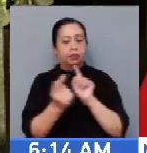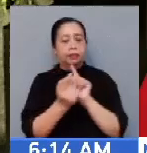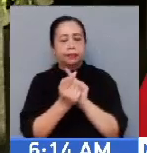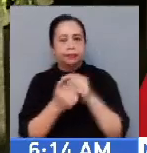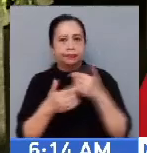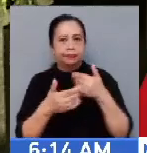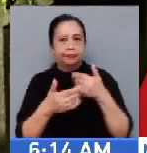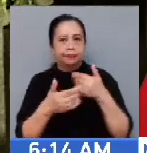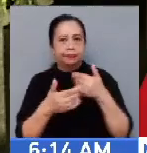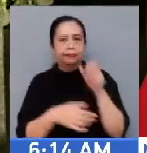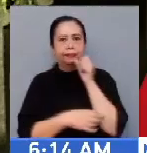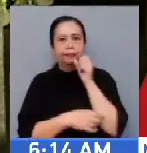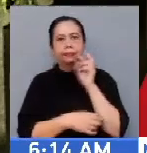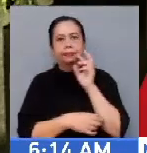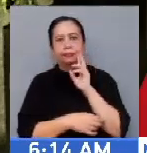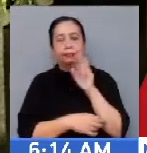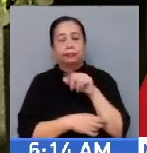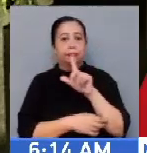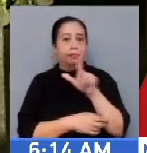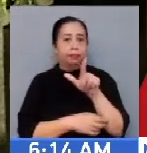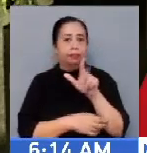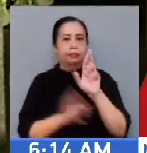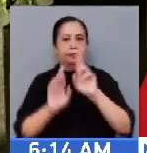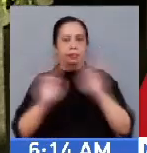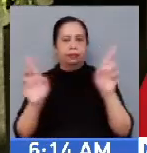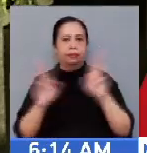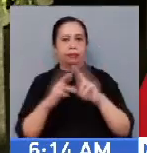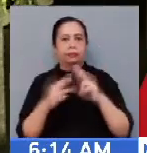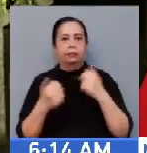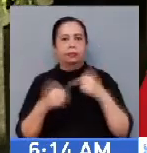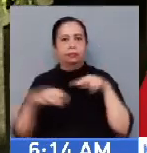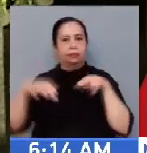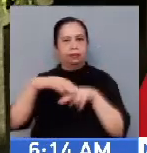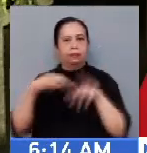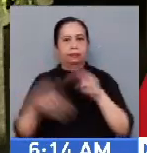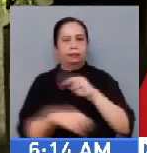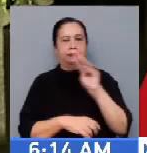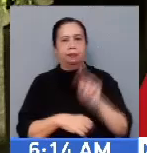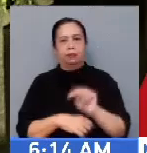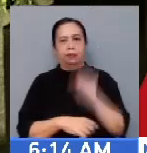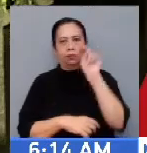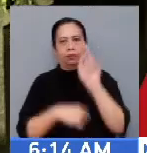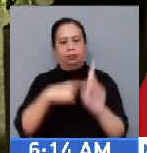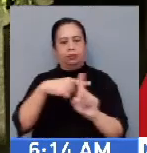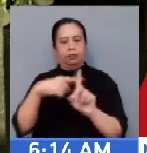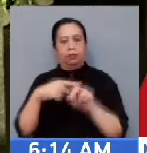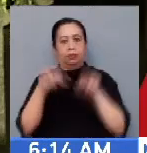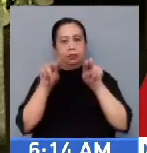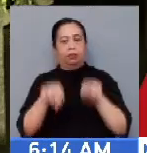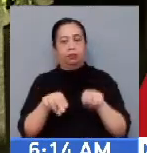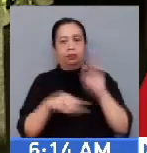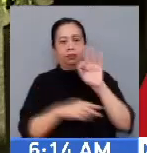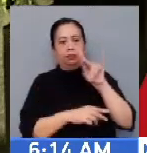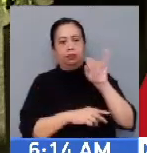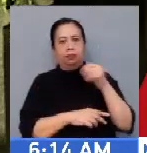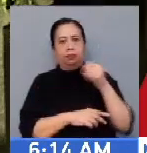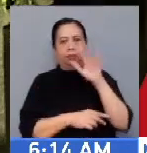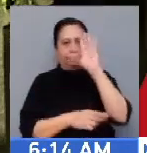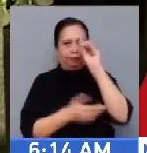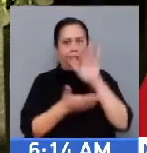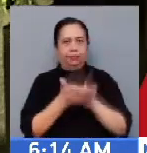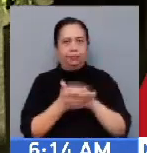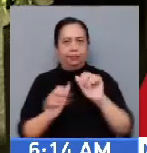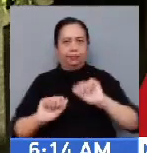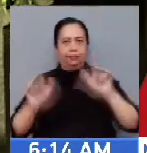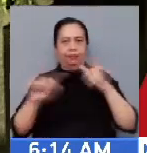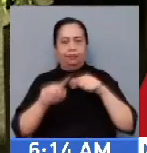At mamaya na, nakatakda yung kanyang libing dito sa Manila North Cemetery katabi ng kanyang asawa, si The King Fernando Po Jr. Tayo mula rito sa Heritage Park,